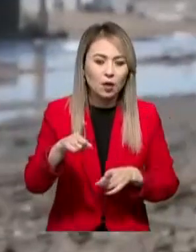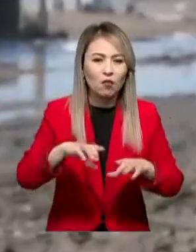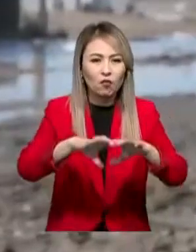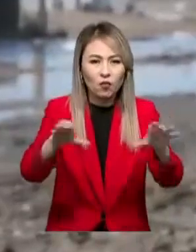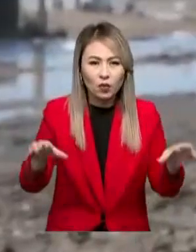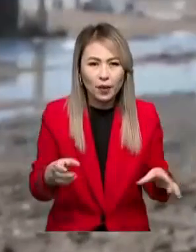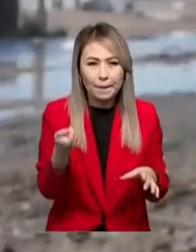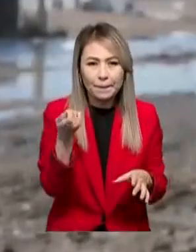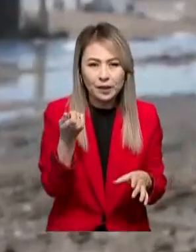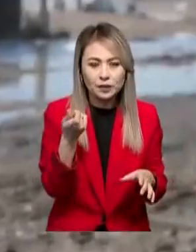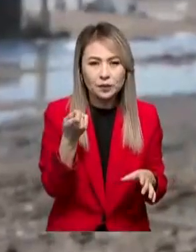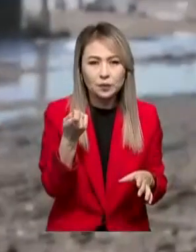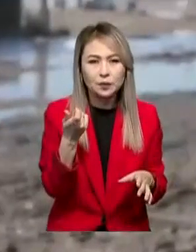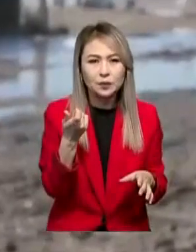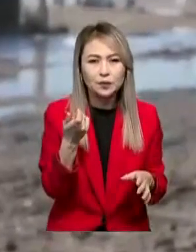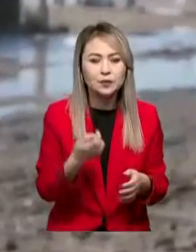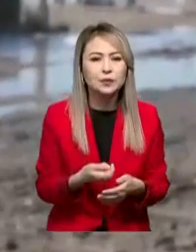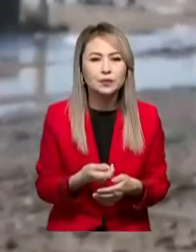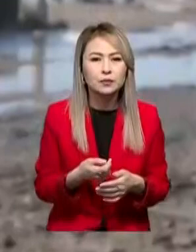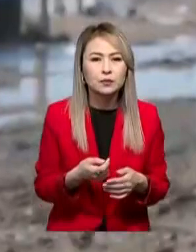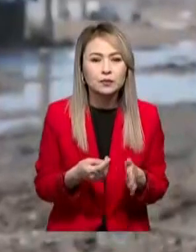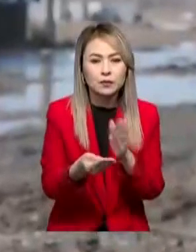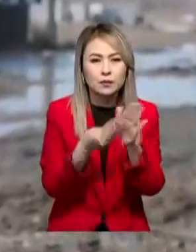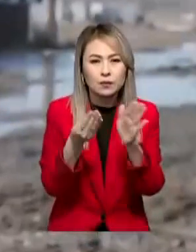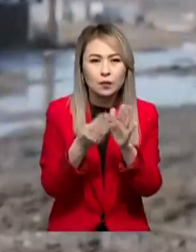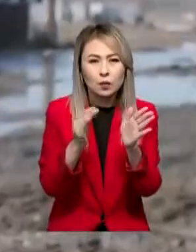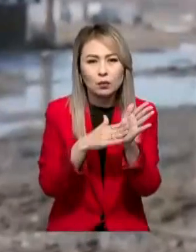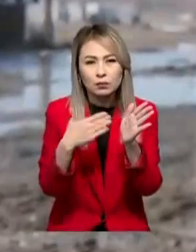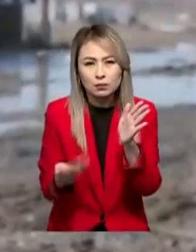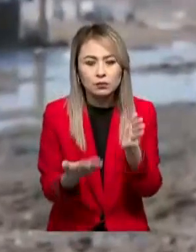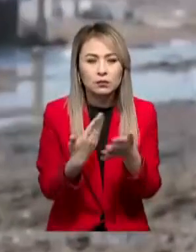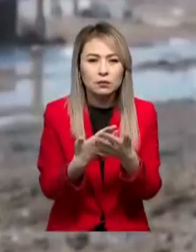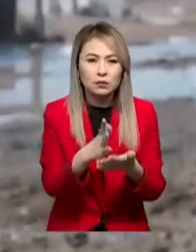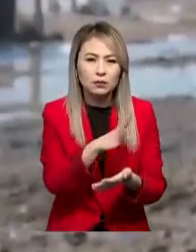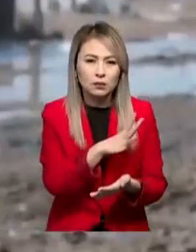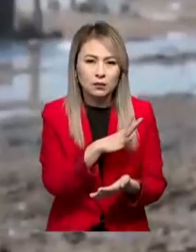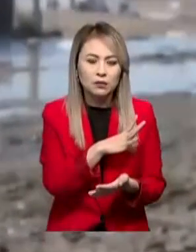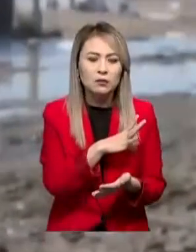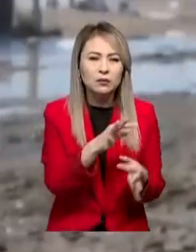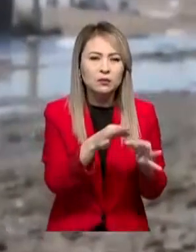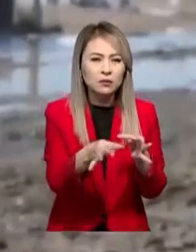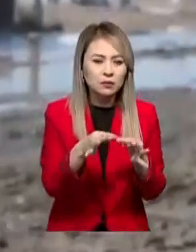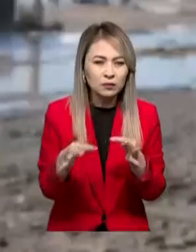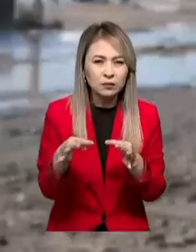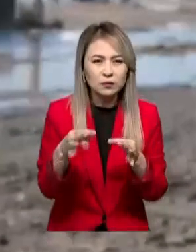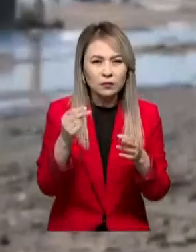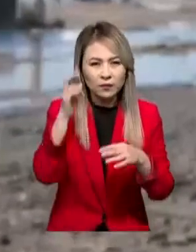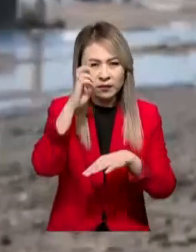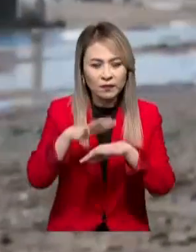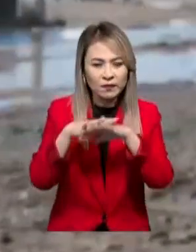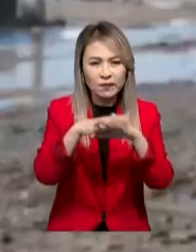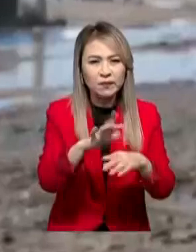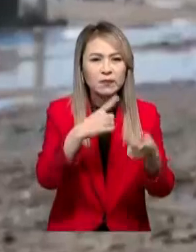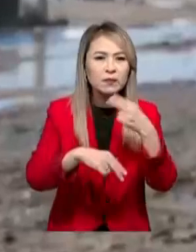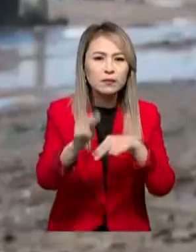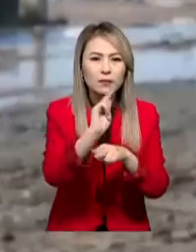фундаменттері кішкене мына несі штукатуркасы түскен ондай жағдайлар болды. Біз яғни аудан бюджетінен оларды